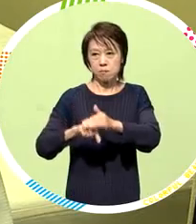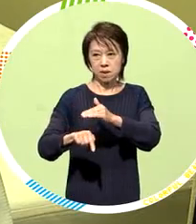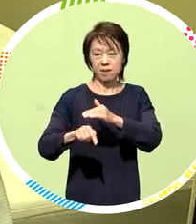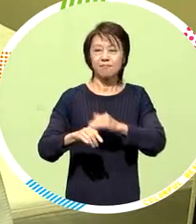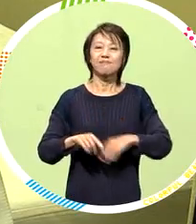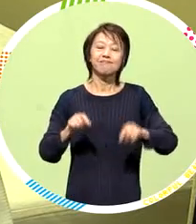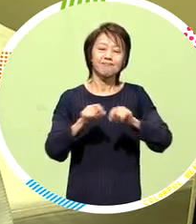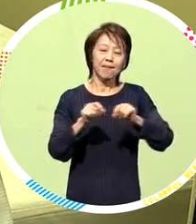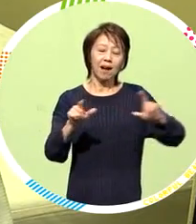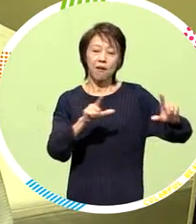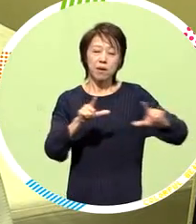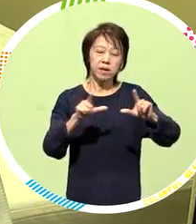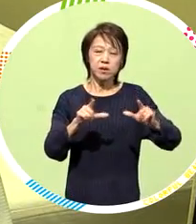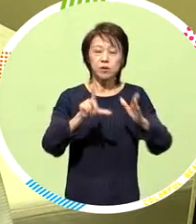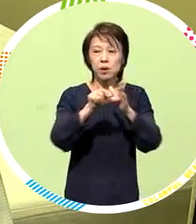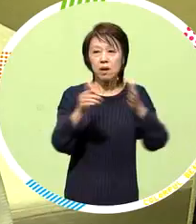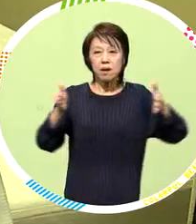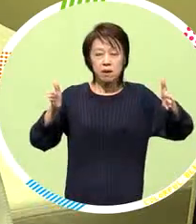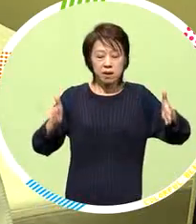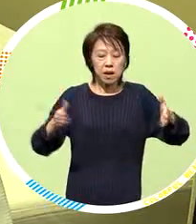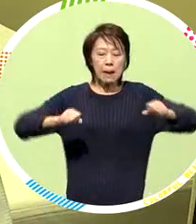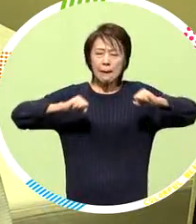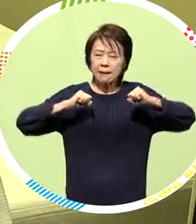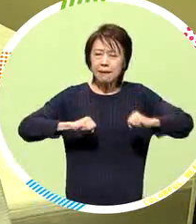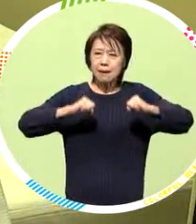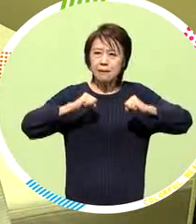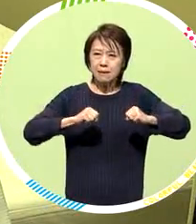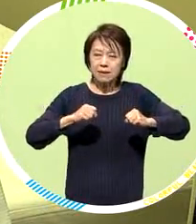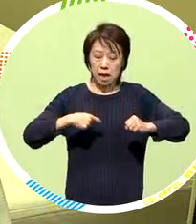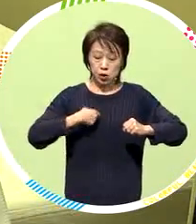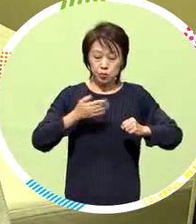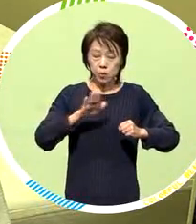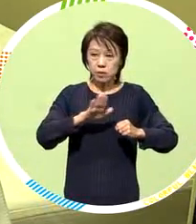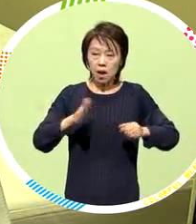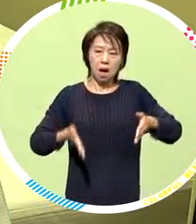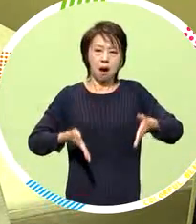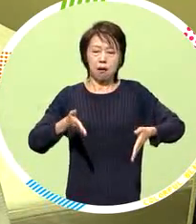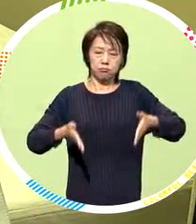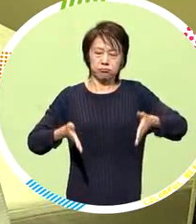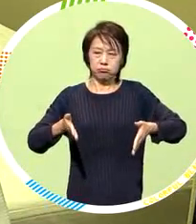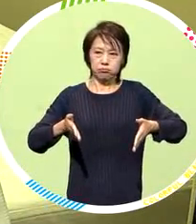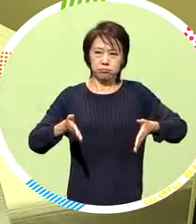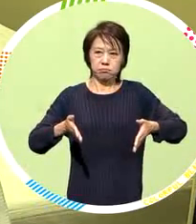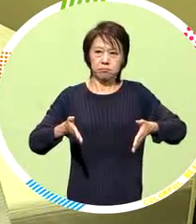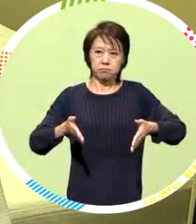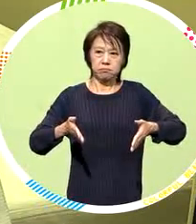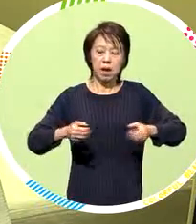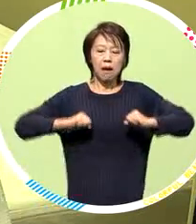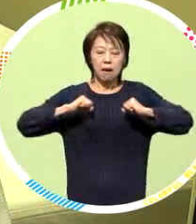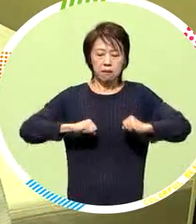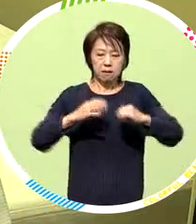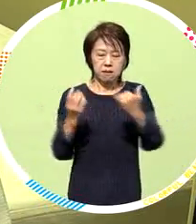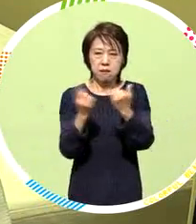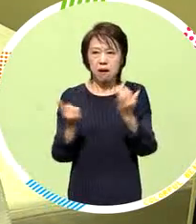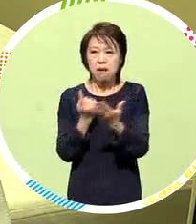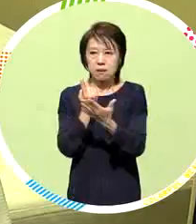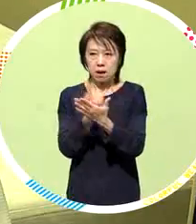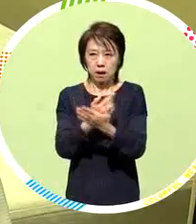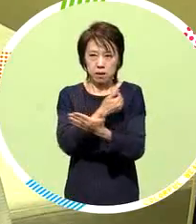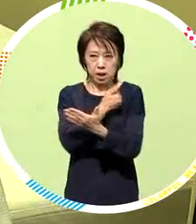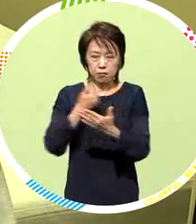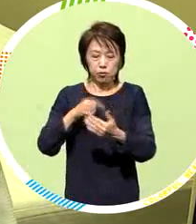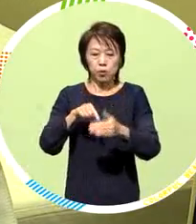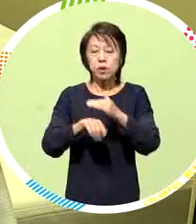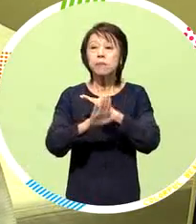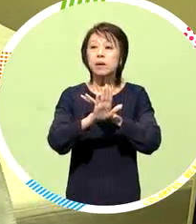ただ雪をしていて沸く中でも元気に歩いていただくとかですね元気に社会参加をしていただくというような